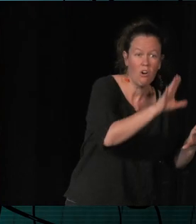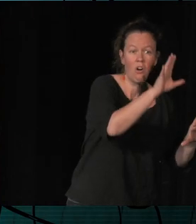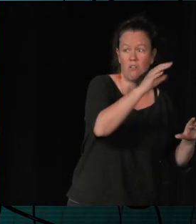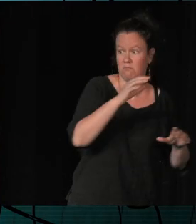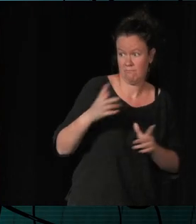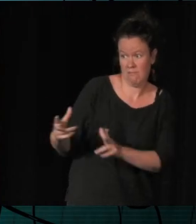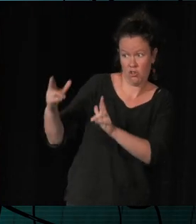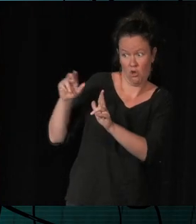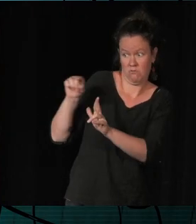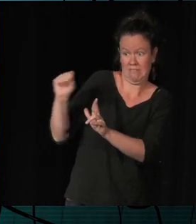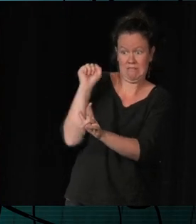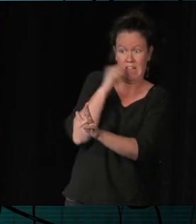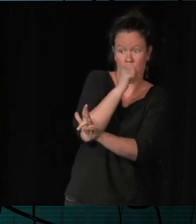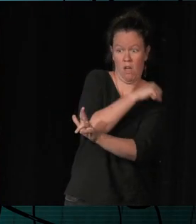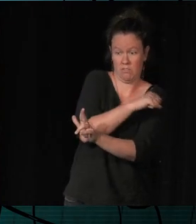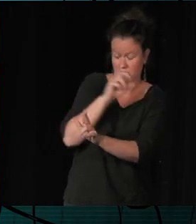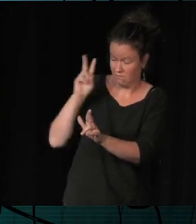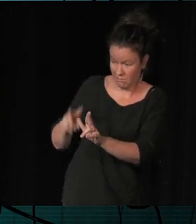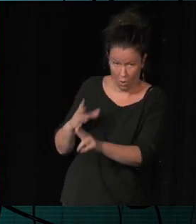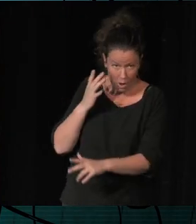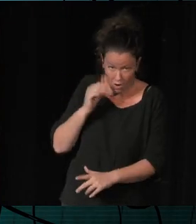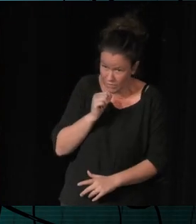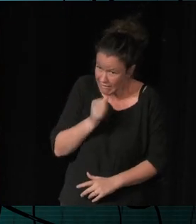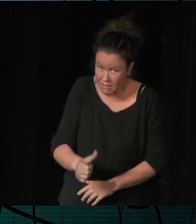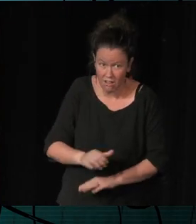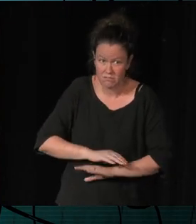Steam. Hein. On peut tous pareil, je crois.